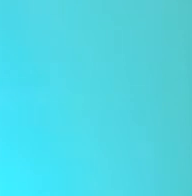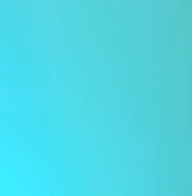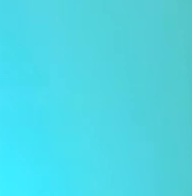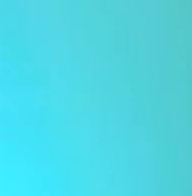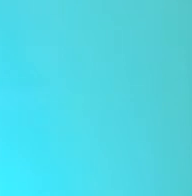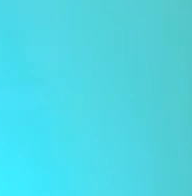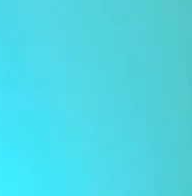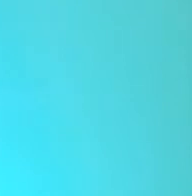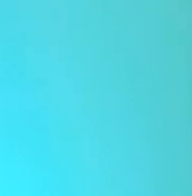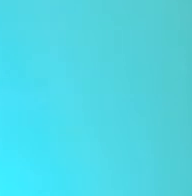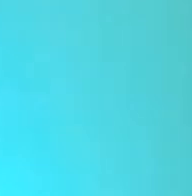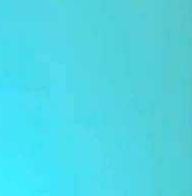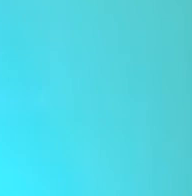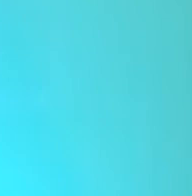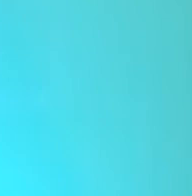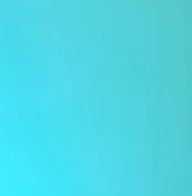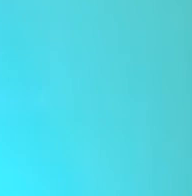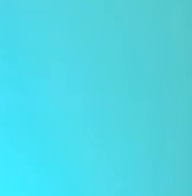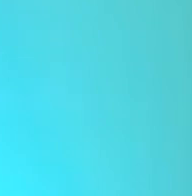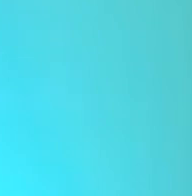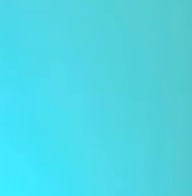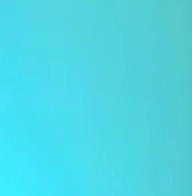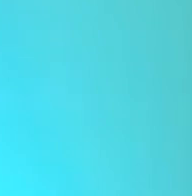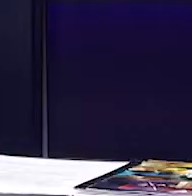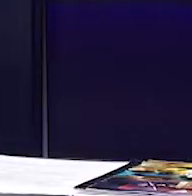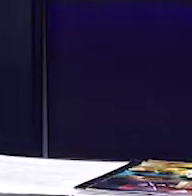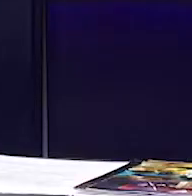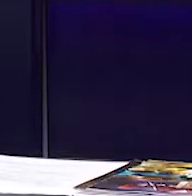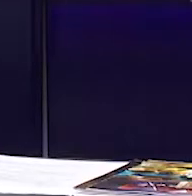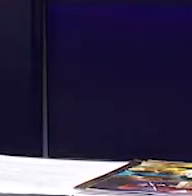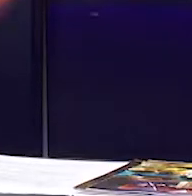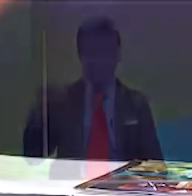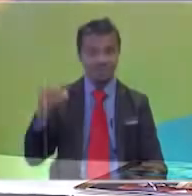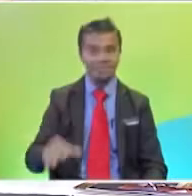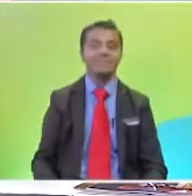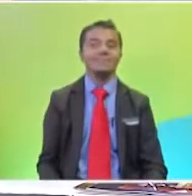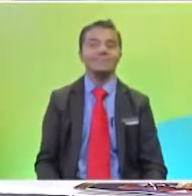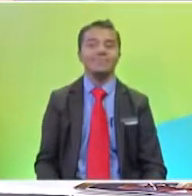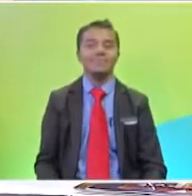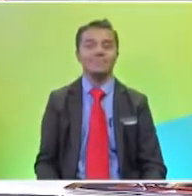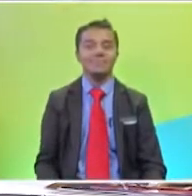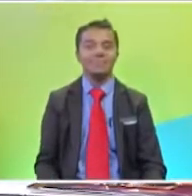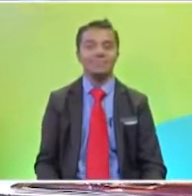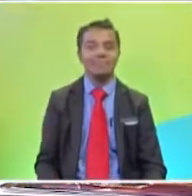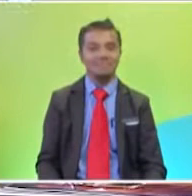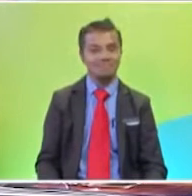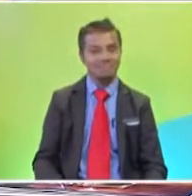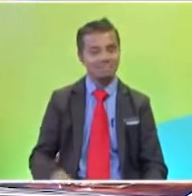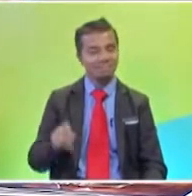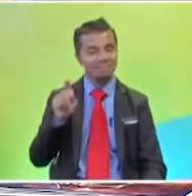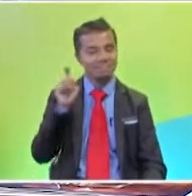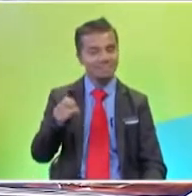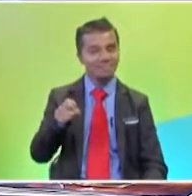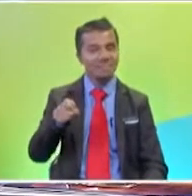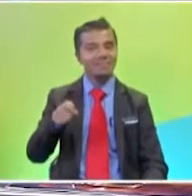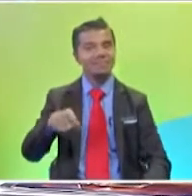Fikri, Kuala Nerus, Terengganu. Dan ini dia, pastinya murid-murid pun dah tak sabar kan? Kita perkenalkan sekali